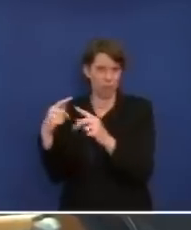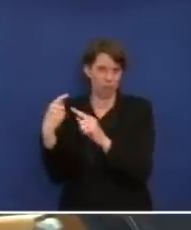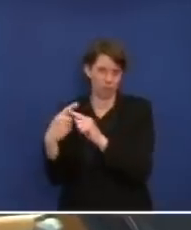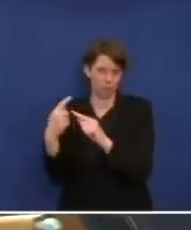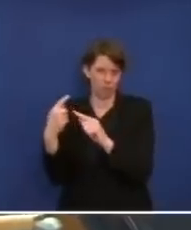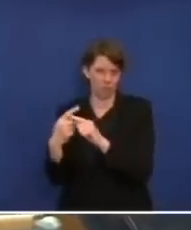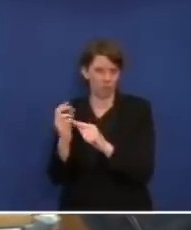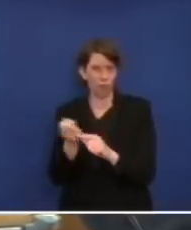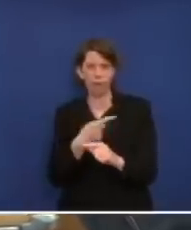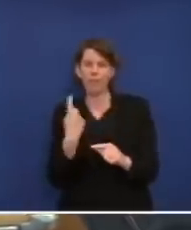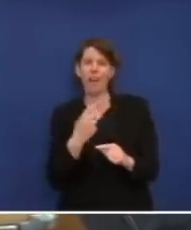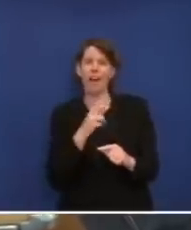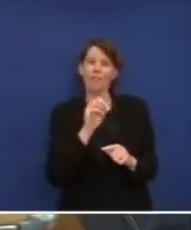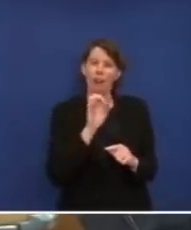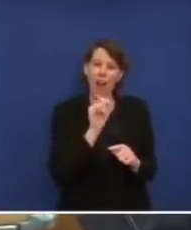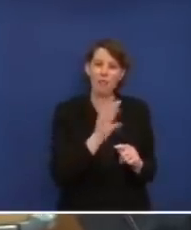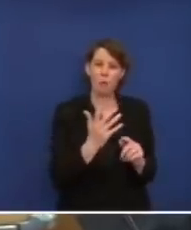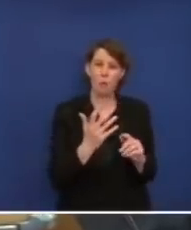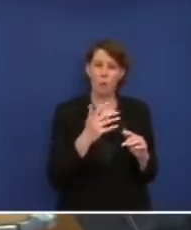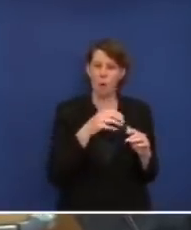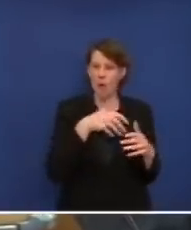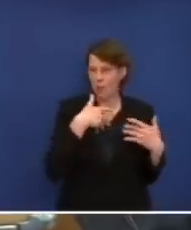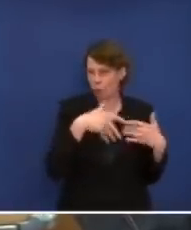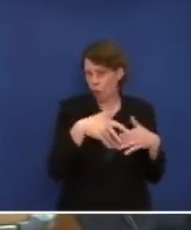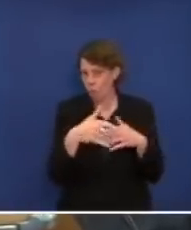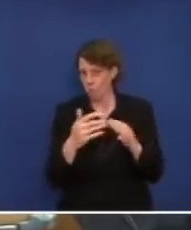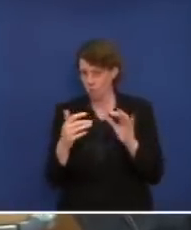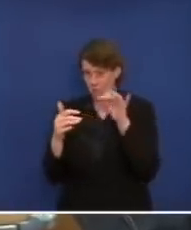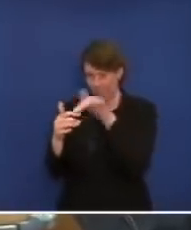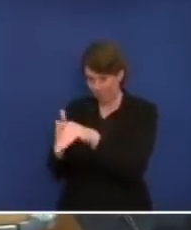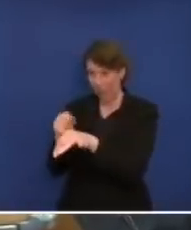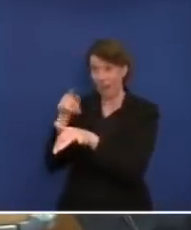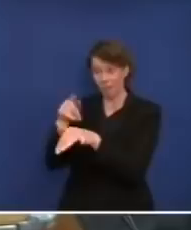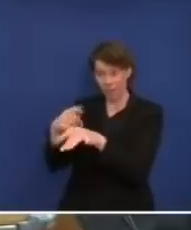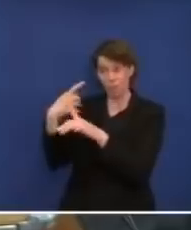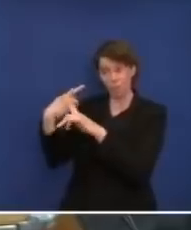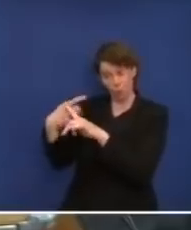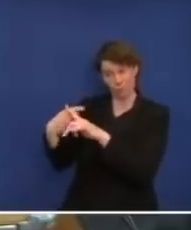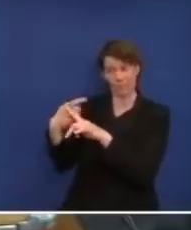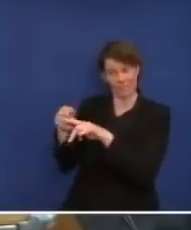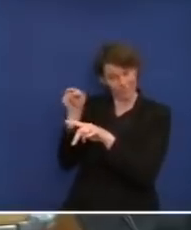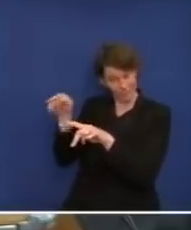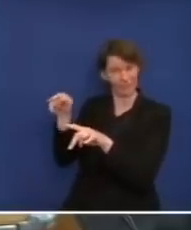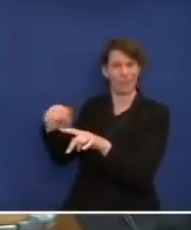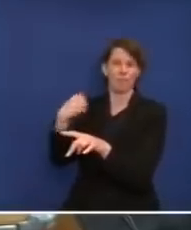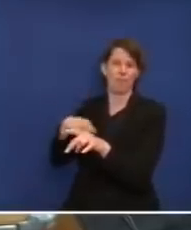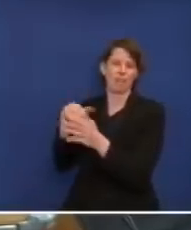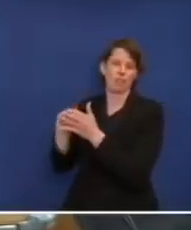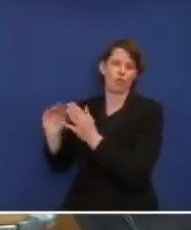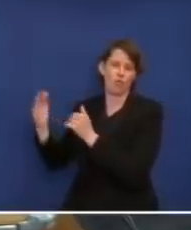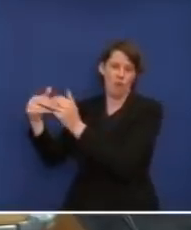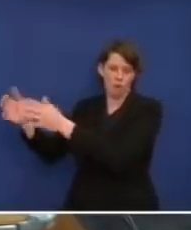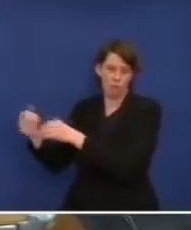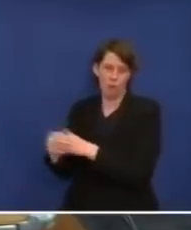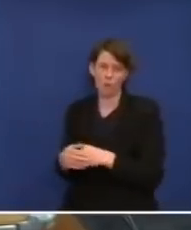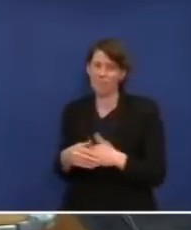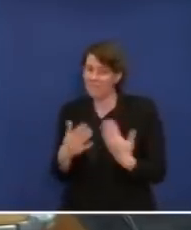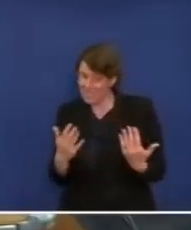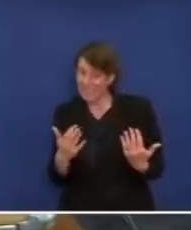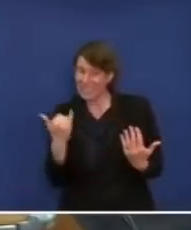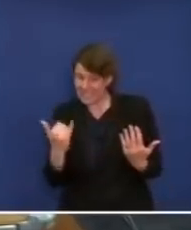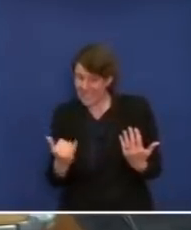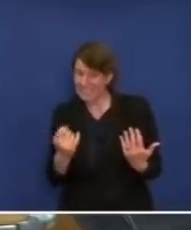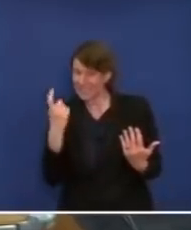Präsenz von NATO-Truppen und auch Bundeswehrsoldaten in Afghanistan. Haben Sie nicht die Befürchtung, dass die Taliban genau darauf zielen, genau